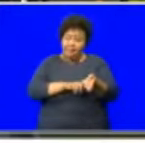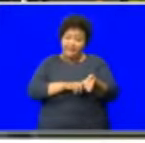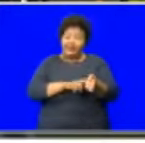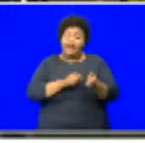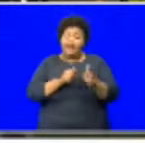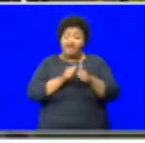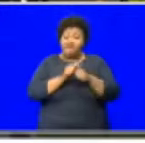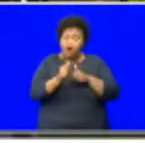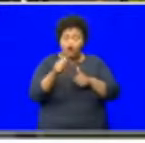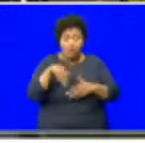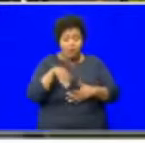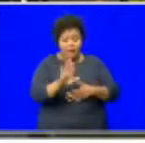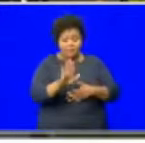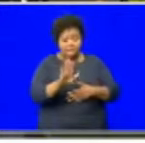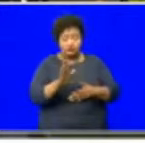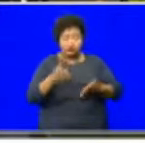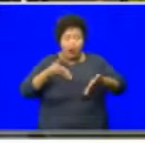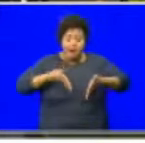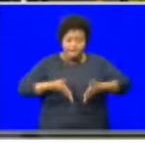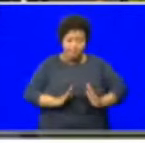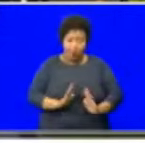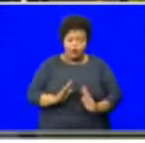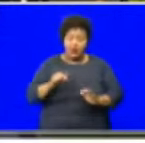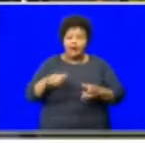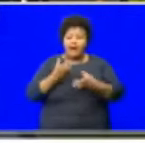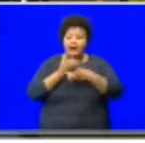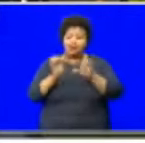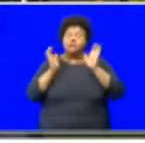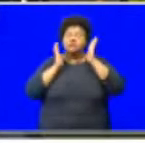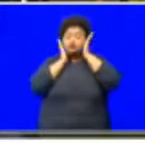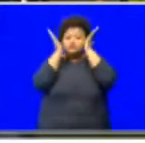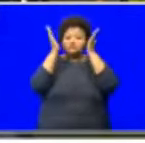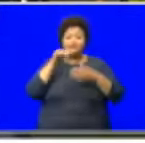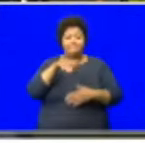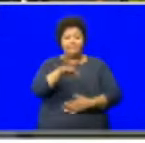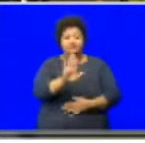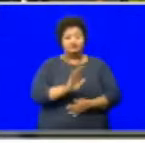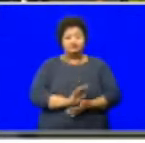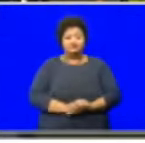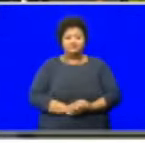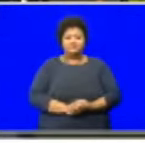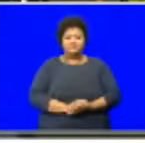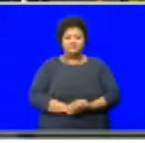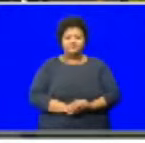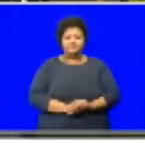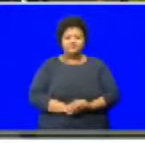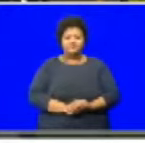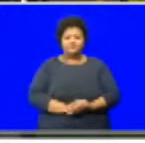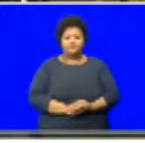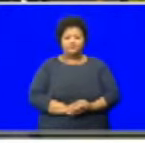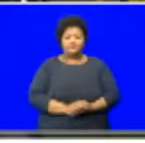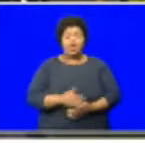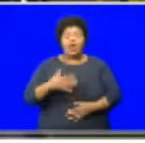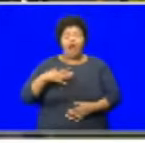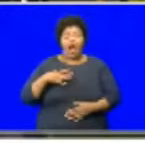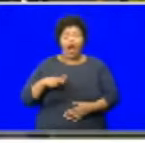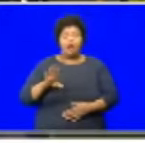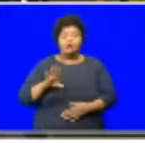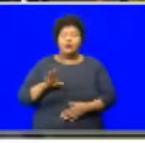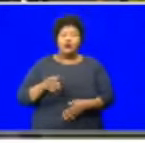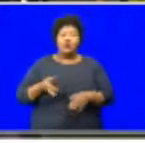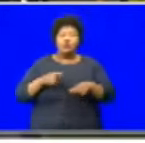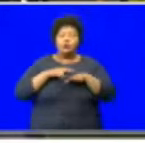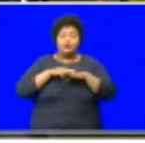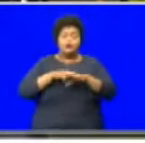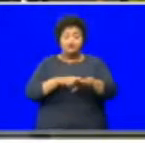leyo kakhulu nebadlali labanye ke bese akusabi lokudimisela njengekufisa kwethu sesikhanza ukuthi sekudinga salo sibashintsha